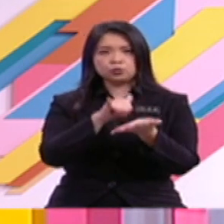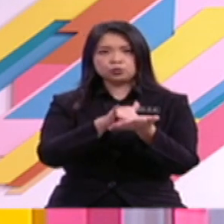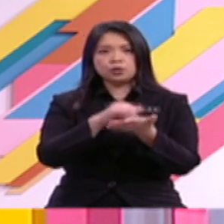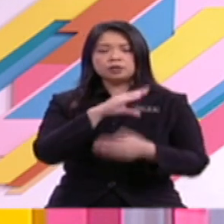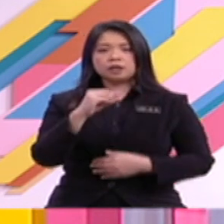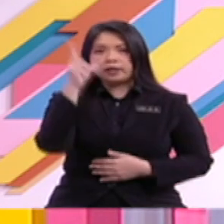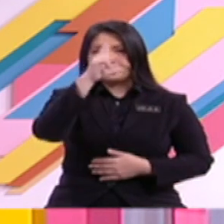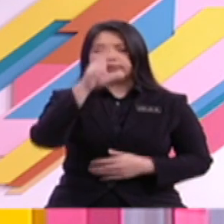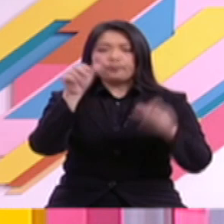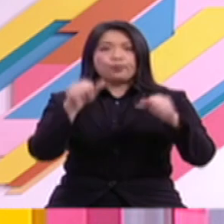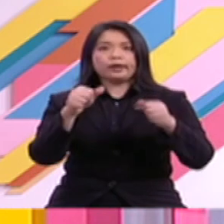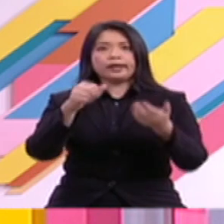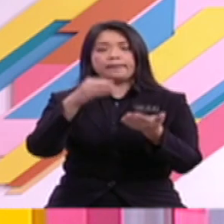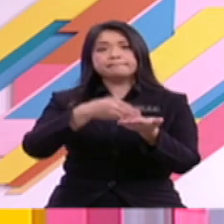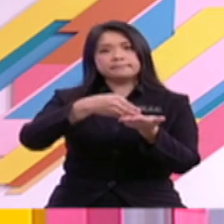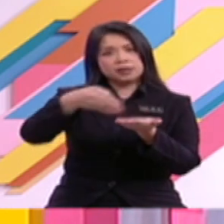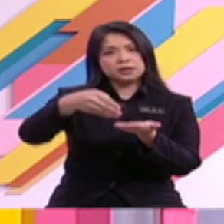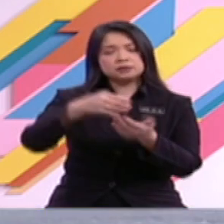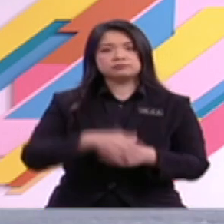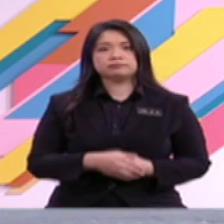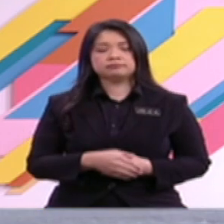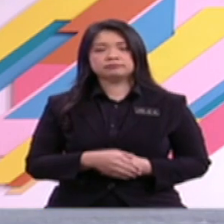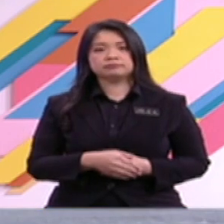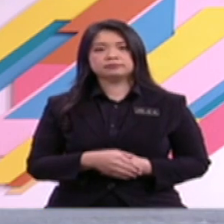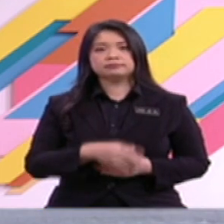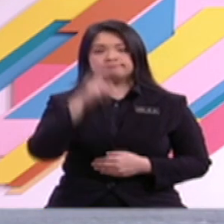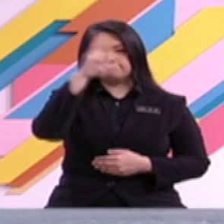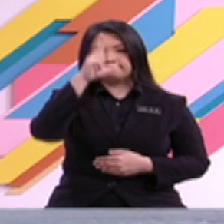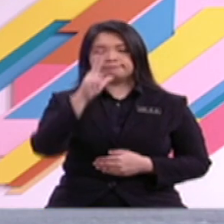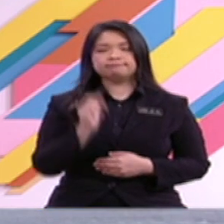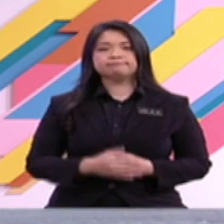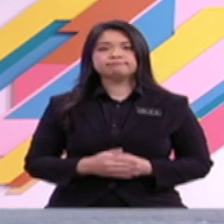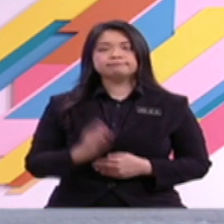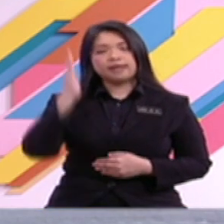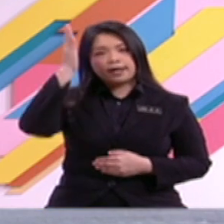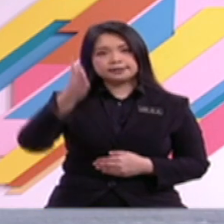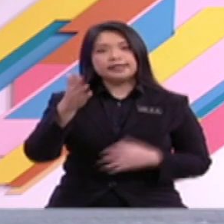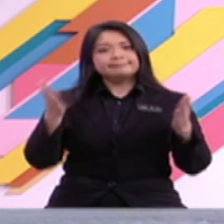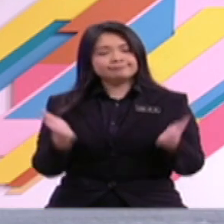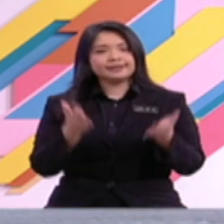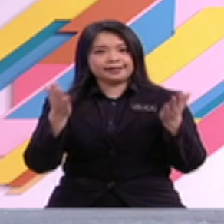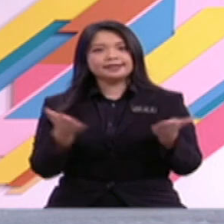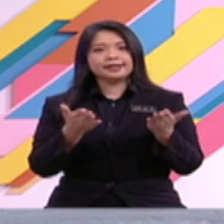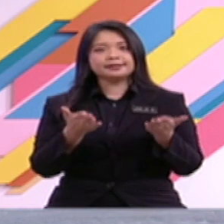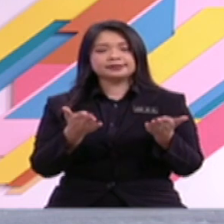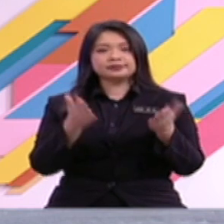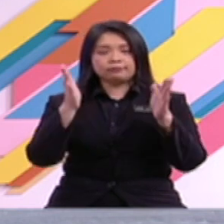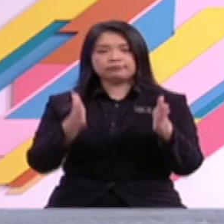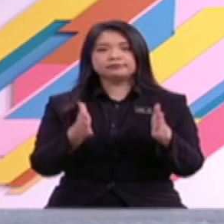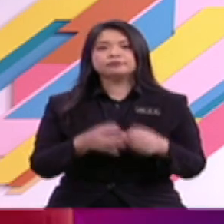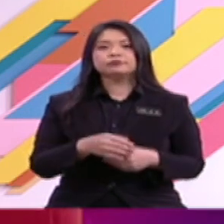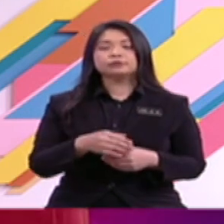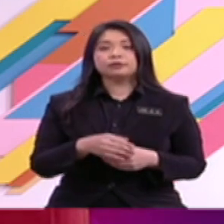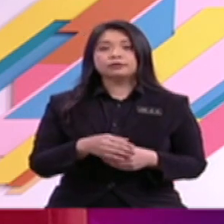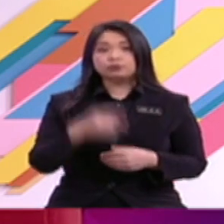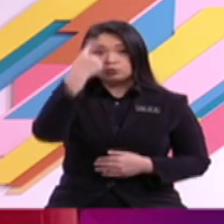kerajaan beli membeli itu betul di Aceh membuat galak kalau untuk memeriksa lembaga untuk memberi ataupun untuk menjual ditabrak